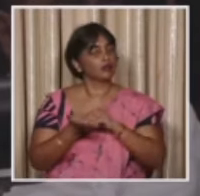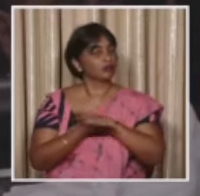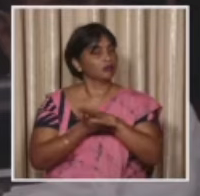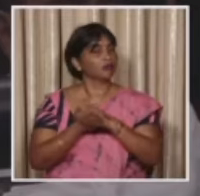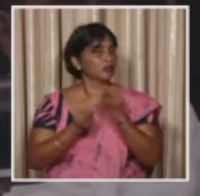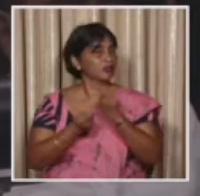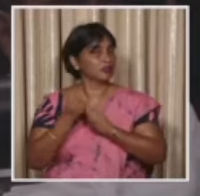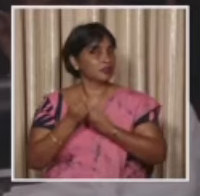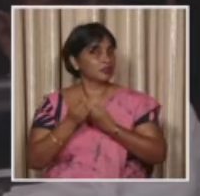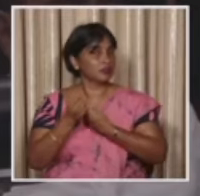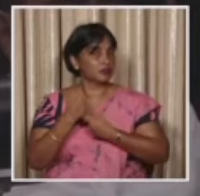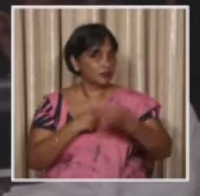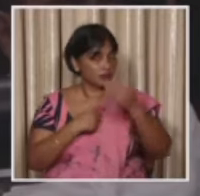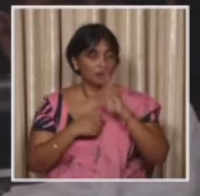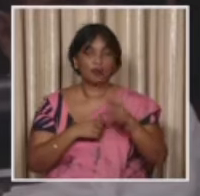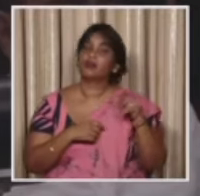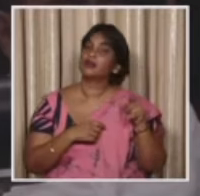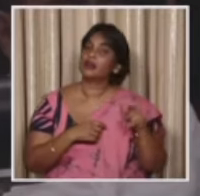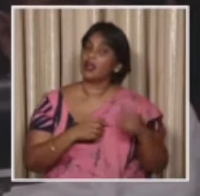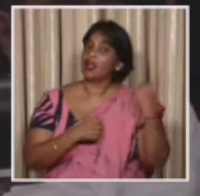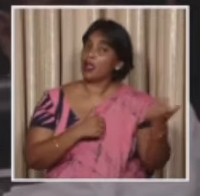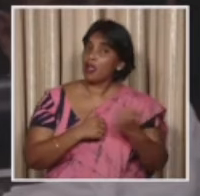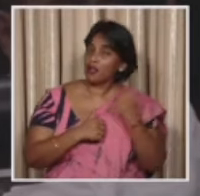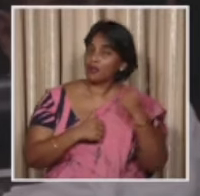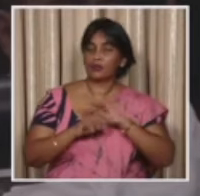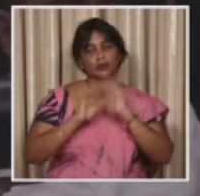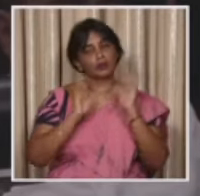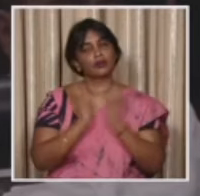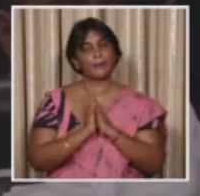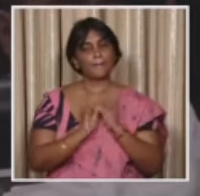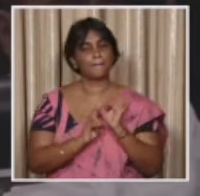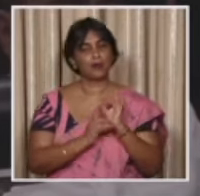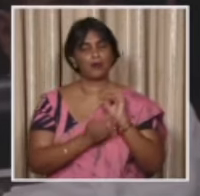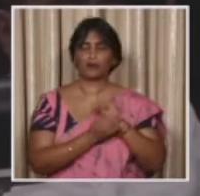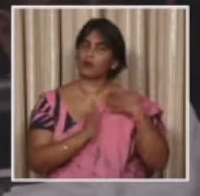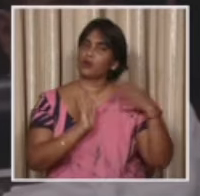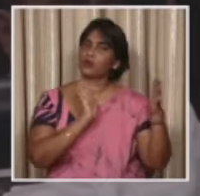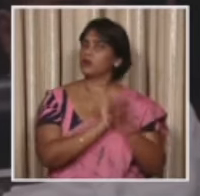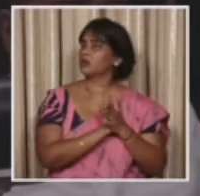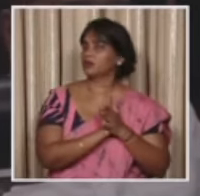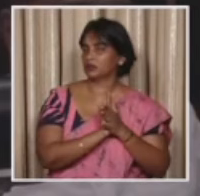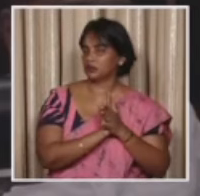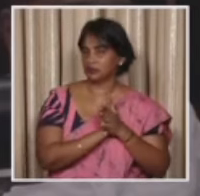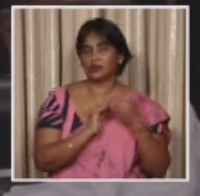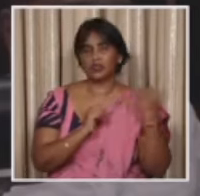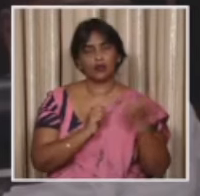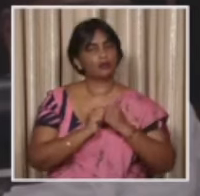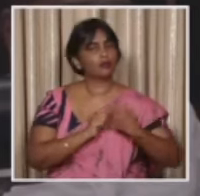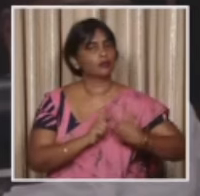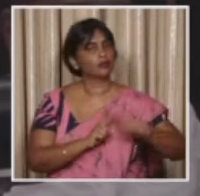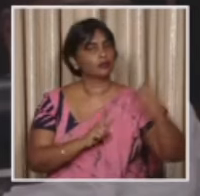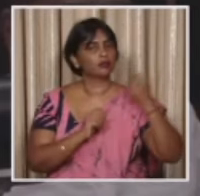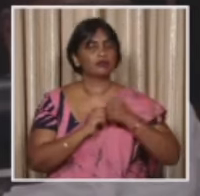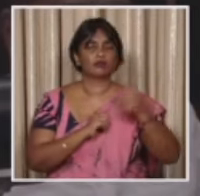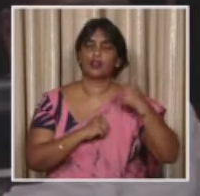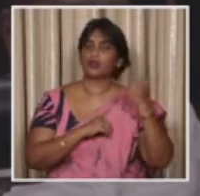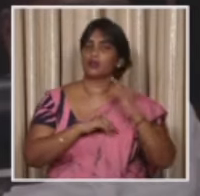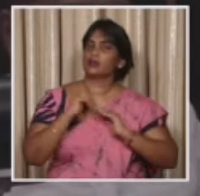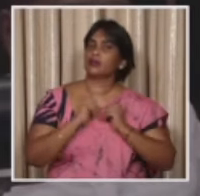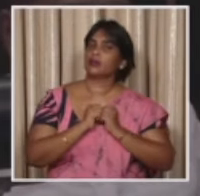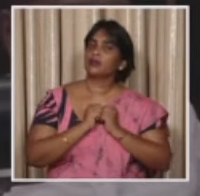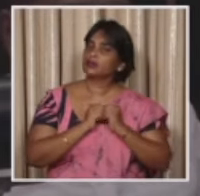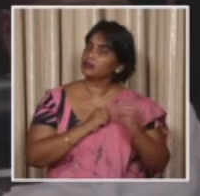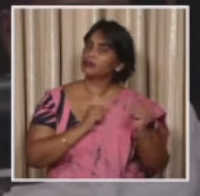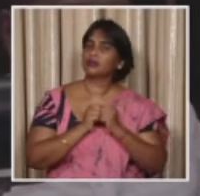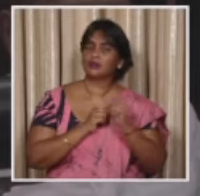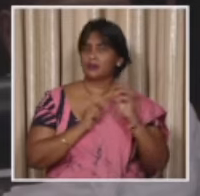ඉස්සරහට ගෙනින ගමන් අලුතෙන් එන සියලු දේ පෞද්ගලික අංශයත් එක්කට ඇවිල්ලා අලුතෙන් දියුණෙන් වැඩසටහන් දෙක අලුත් ක්‍රමවේද අලුත් නිෂ්පාදනත්